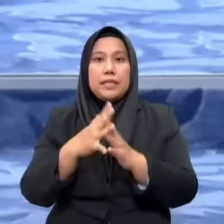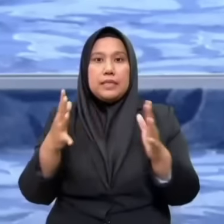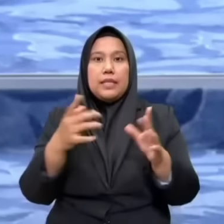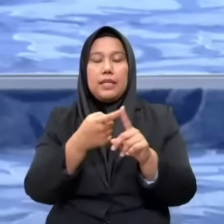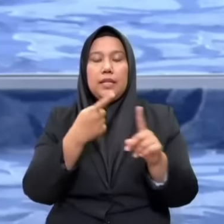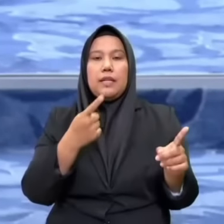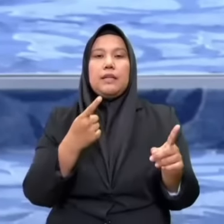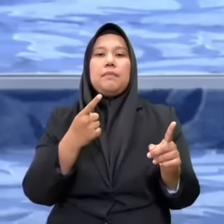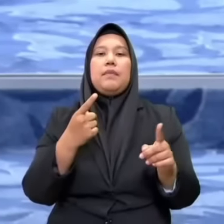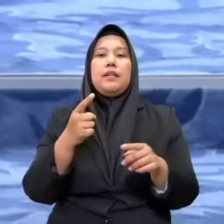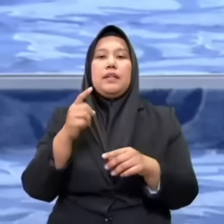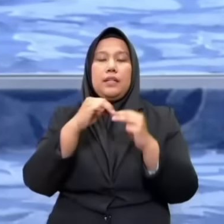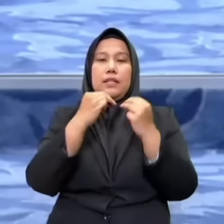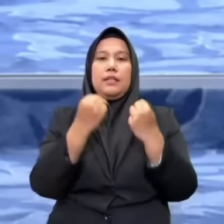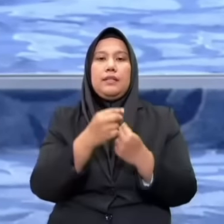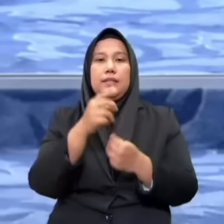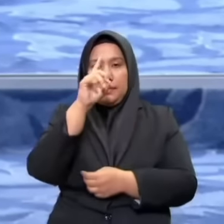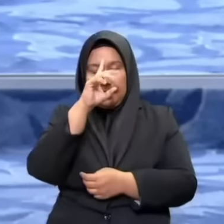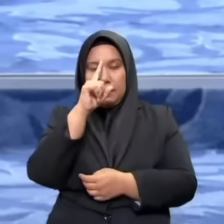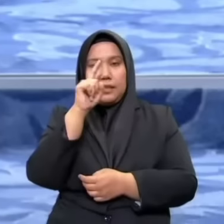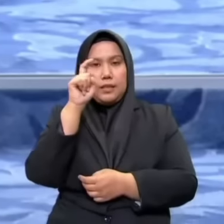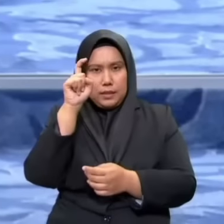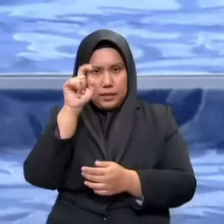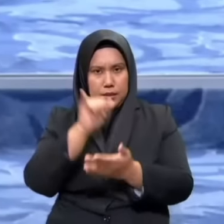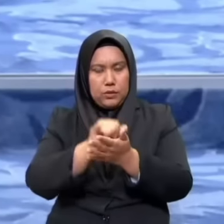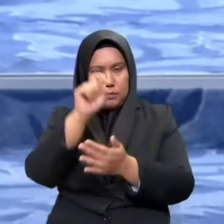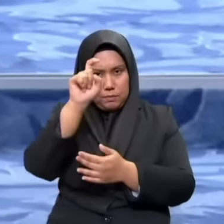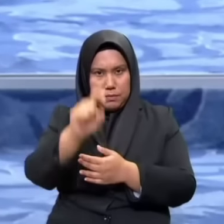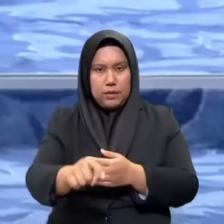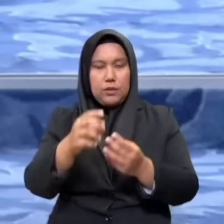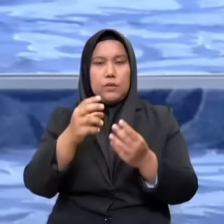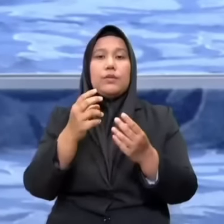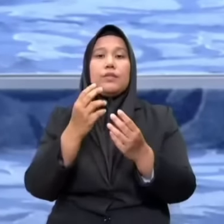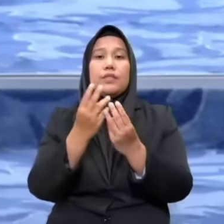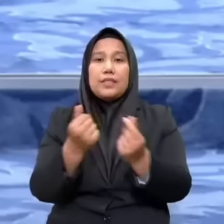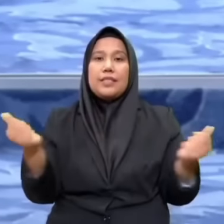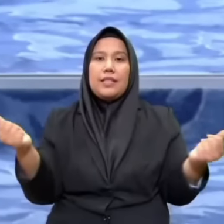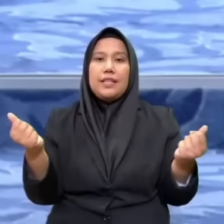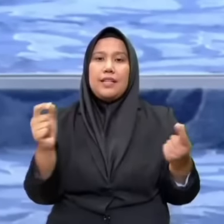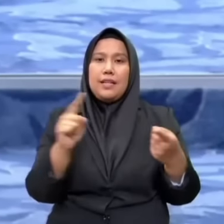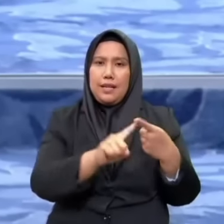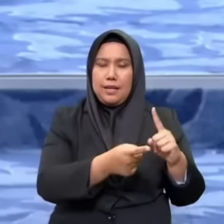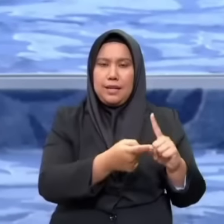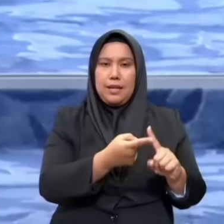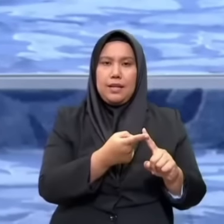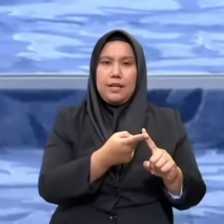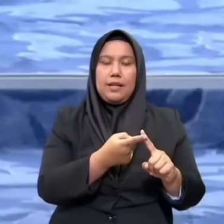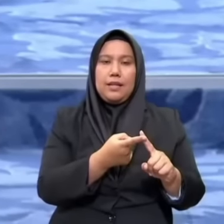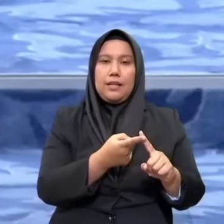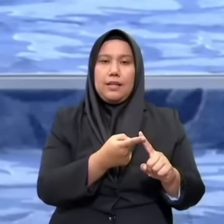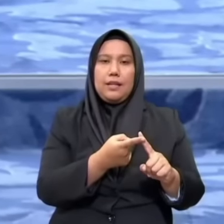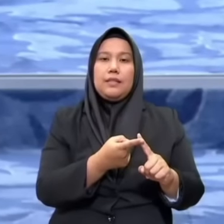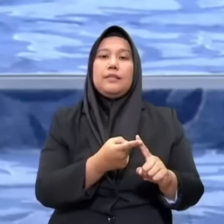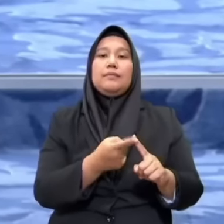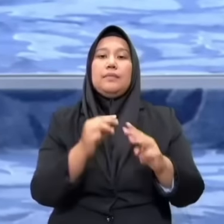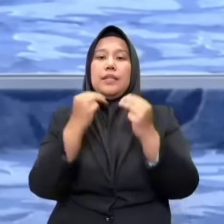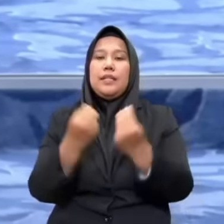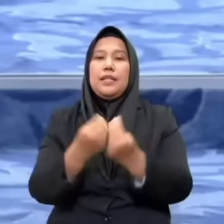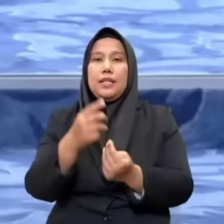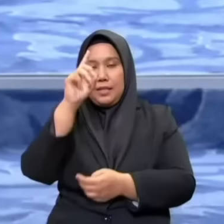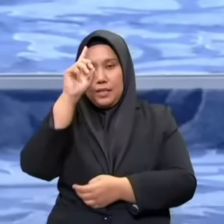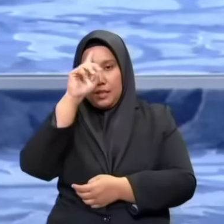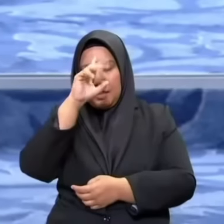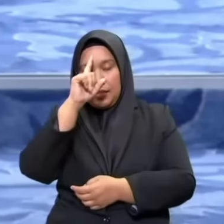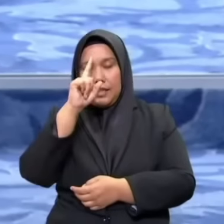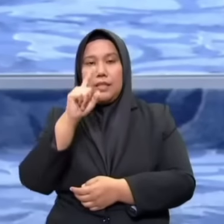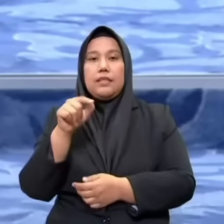itu selesaikan. Jadi saya mohon kawan-kawan, rakan-rakan kita dari masyarakat India, gunakan ini sebagai pendekatan. Tidak